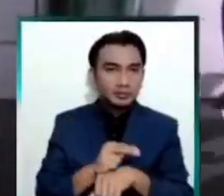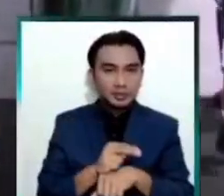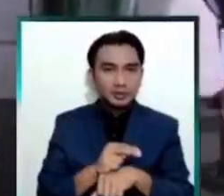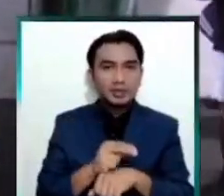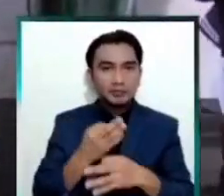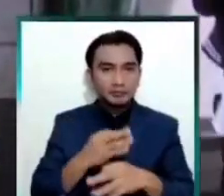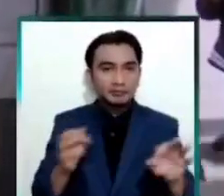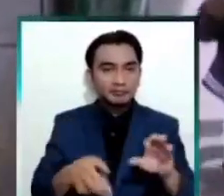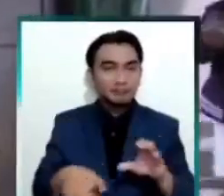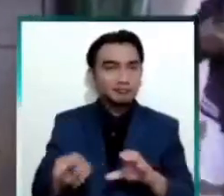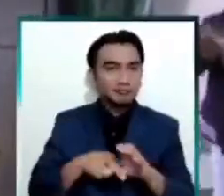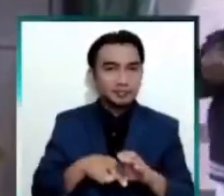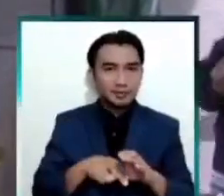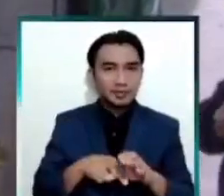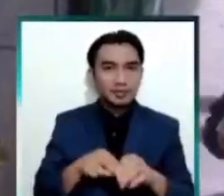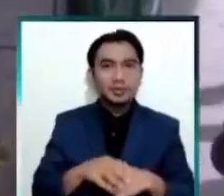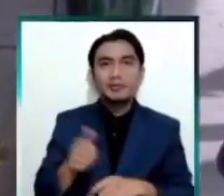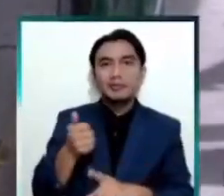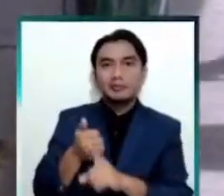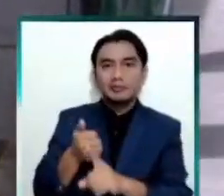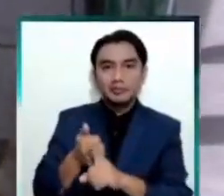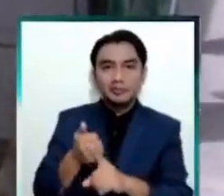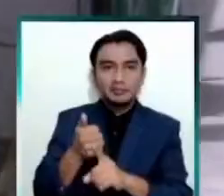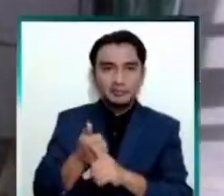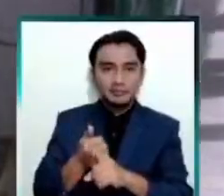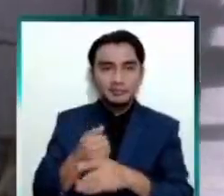ng budget ng Kongreso.